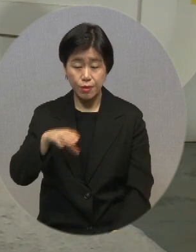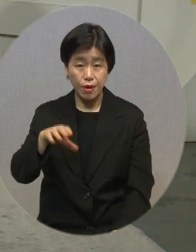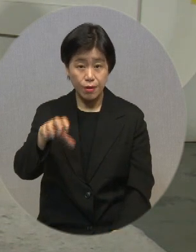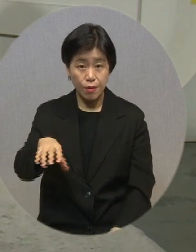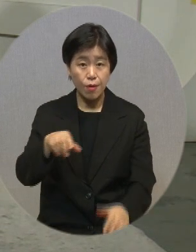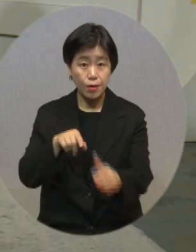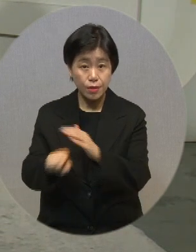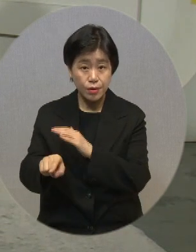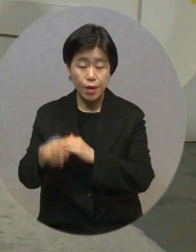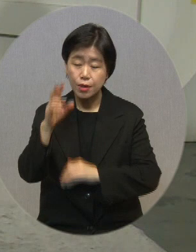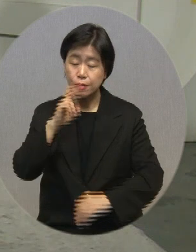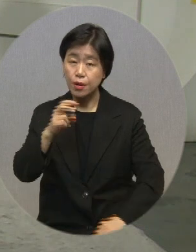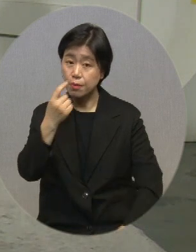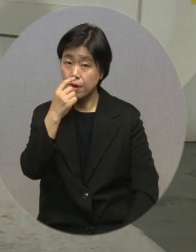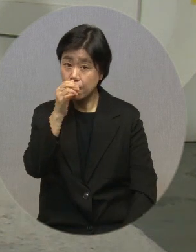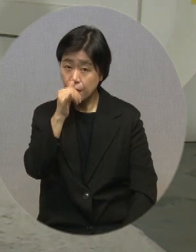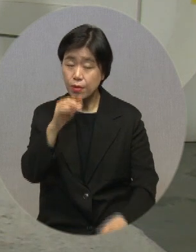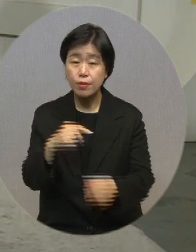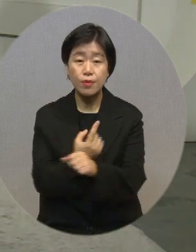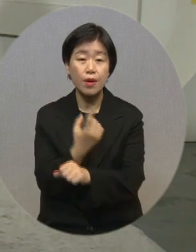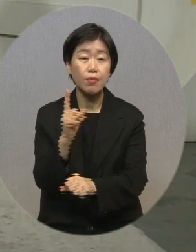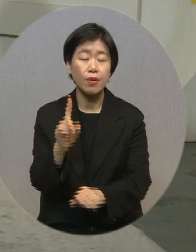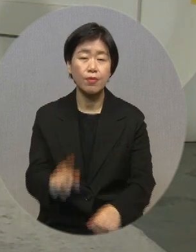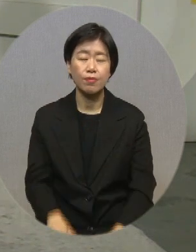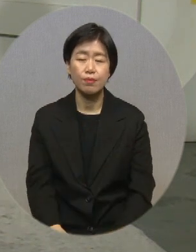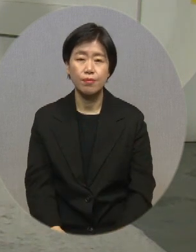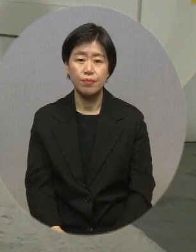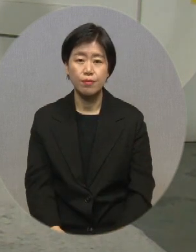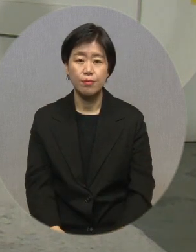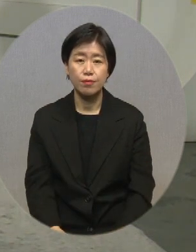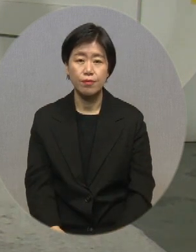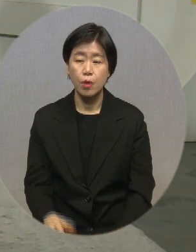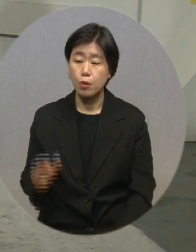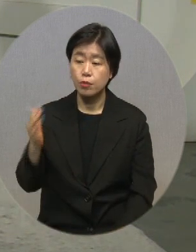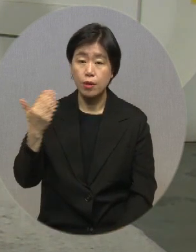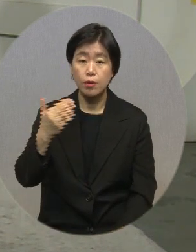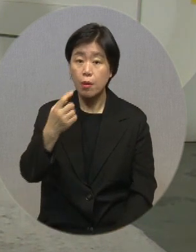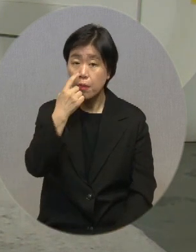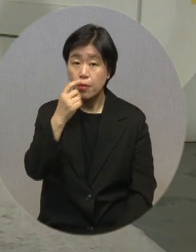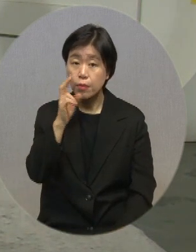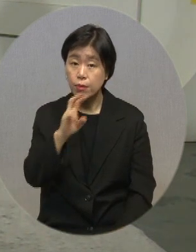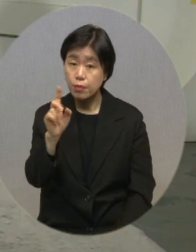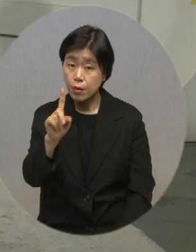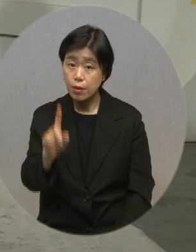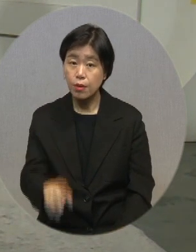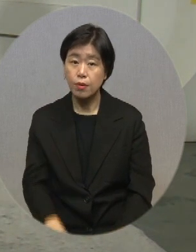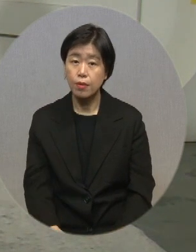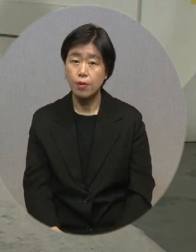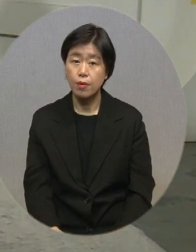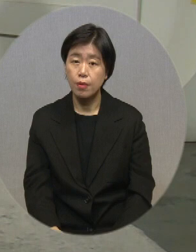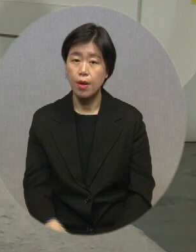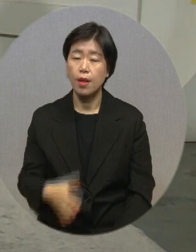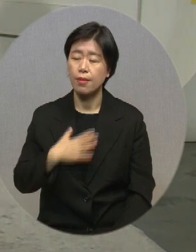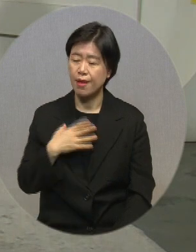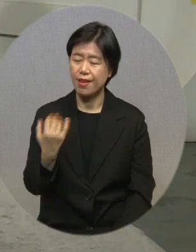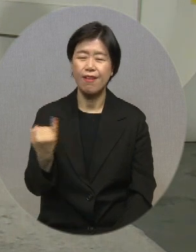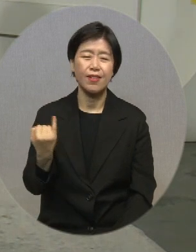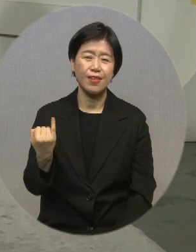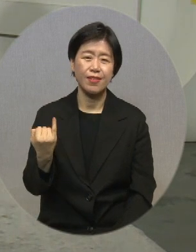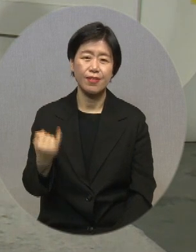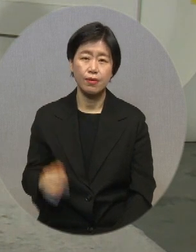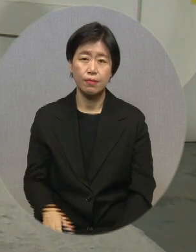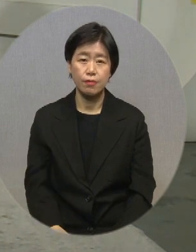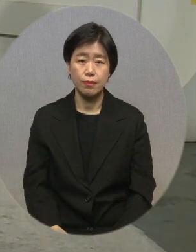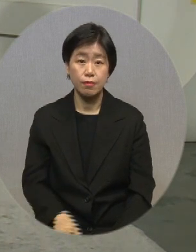네. 또 뭐 하세요? 복지관에 나가시면. 최근에 배운 노래. 네. 최근에 배운 노래 내 여인이요.